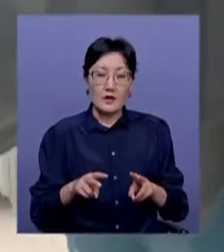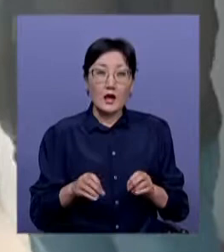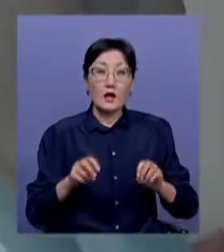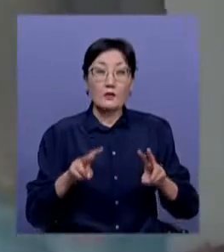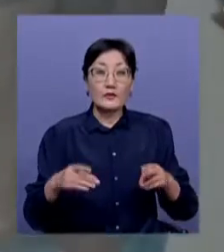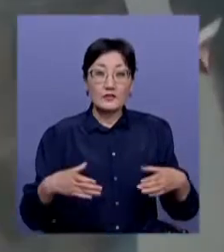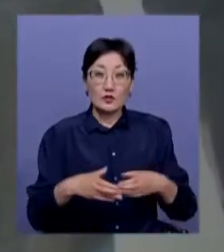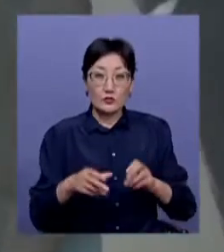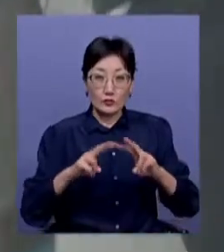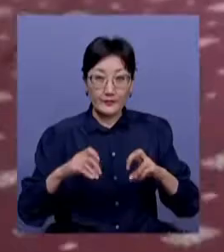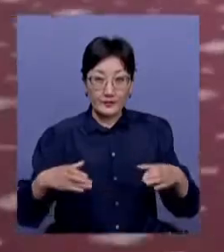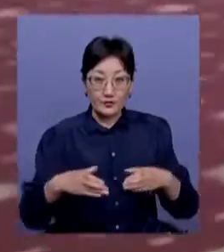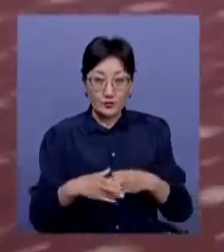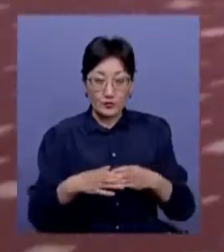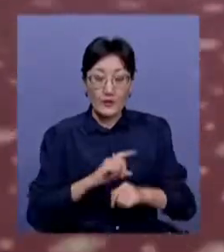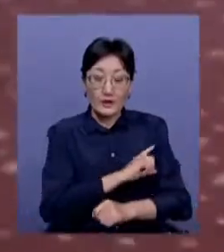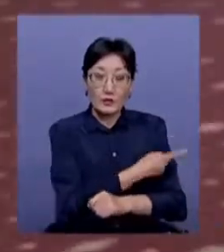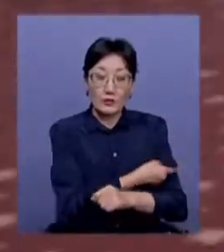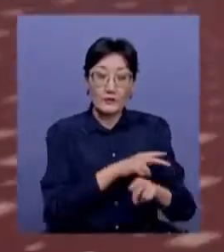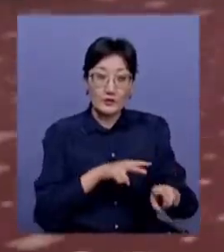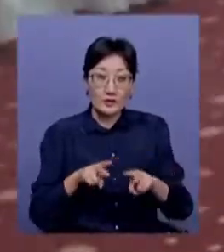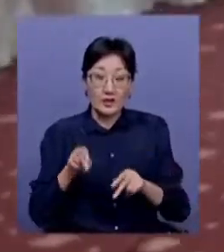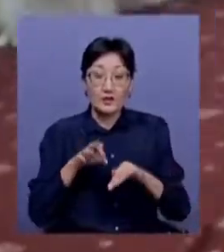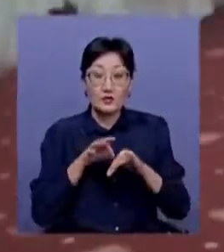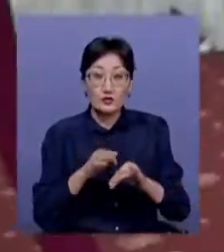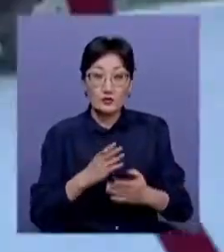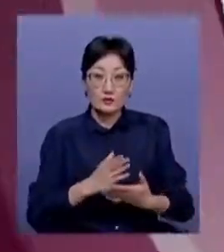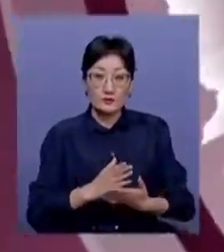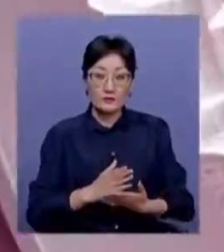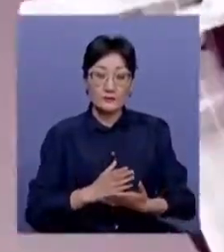Арнайы құрылған мониторингтік топтар күшейтілген бақылауды қалай жүргізіп жатыр.